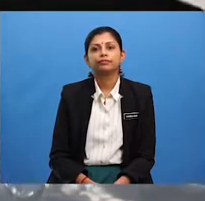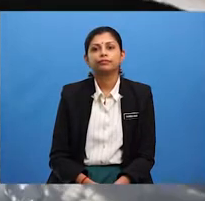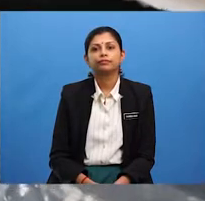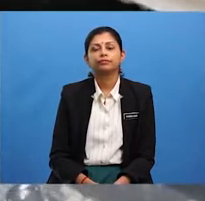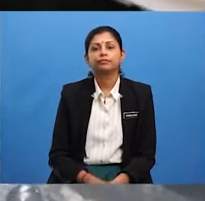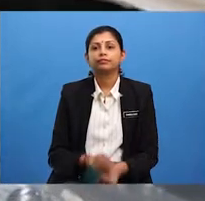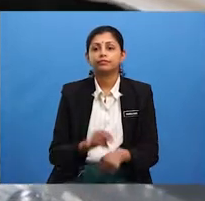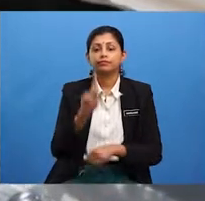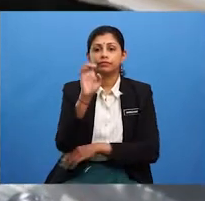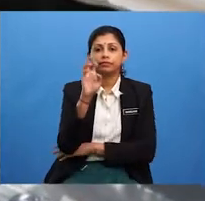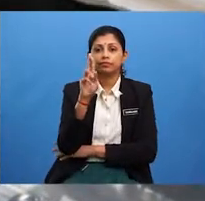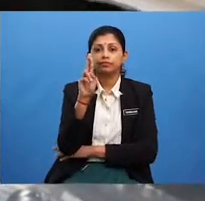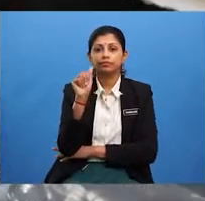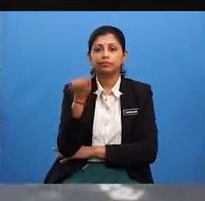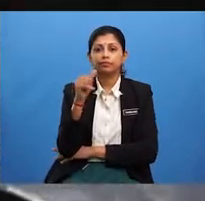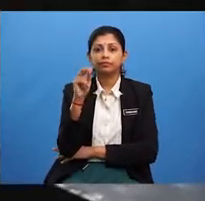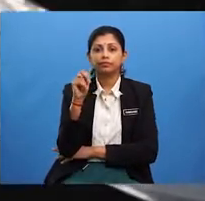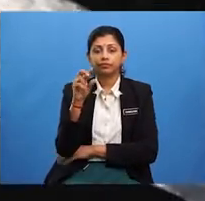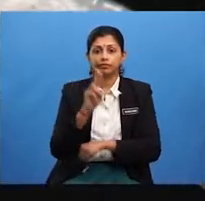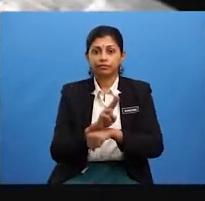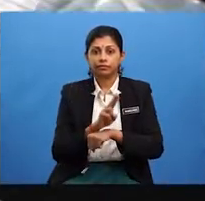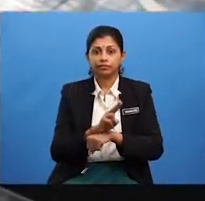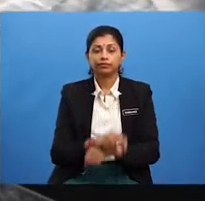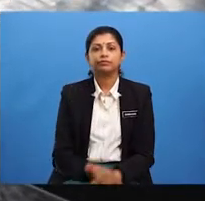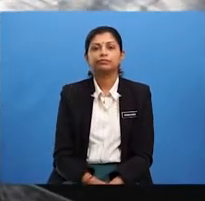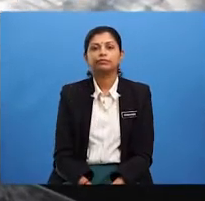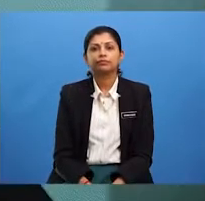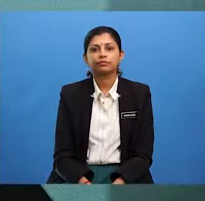keranjang aluminium dan tali kulit.